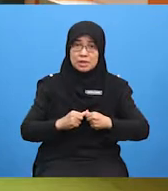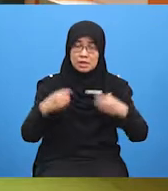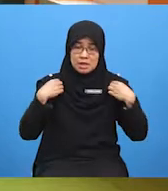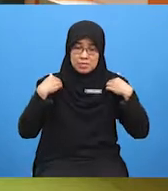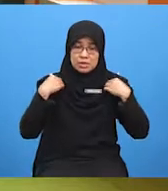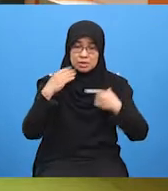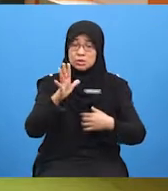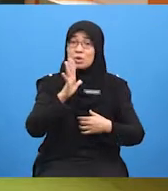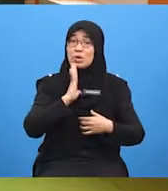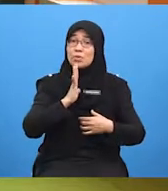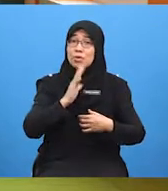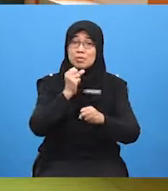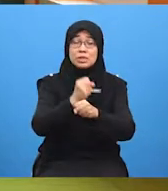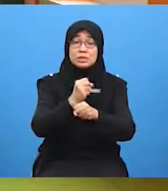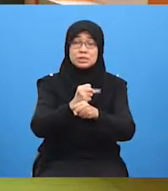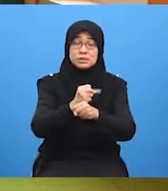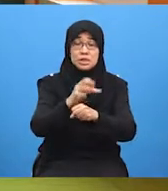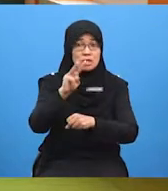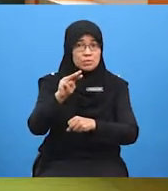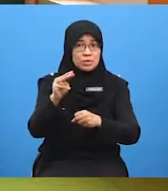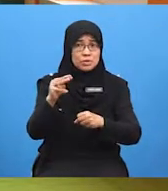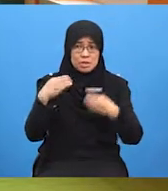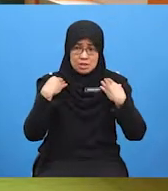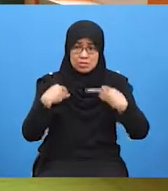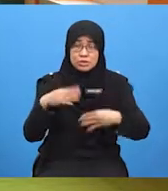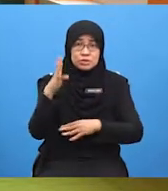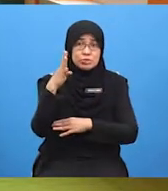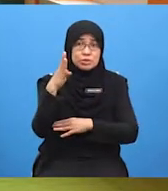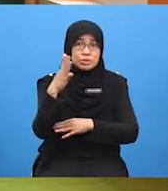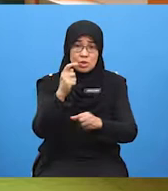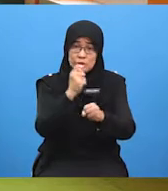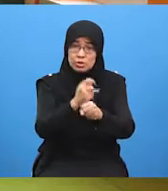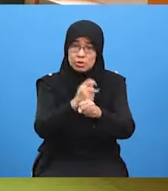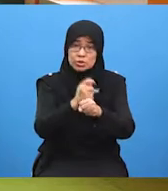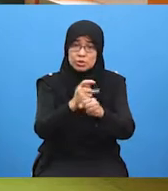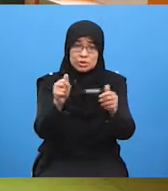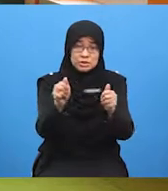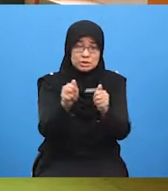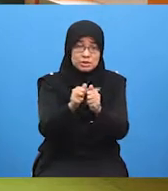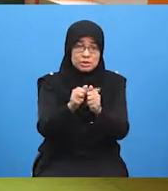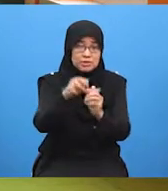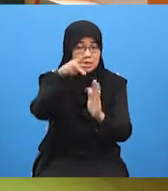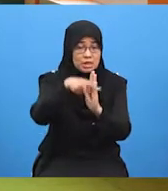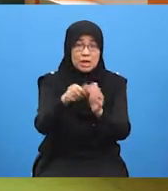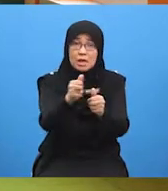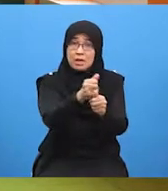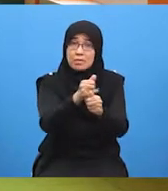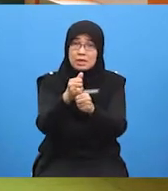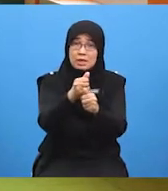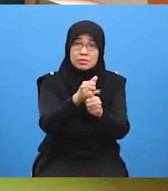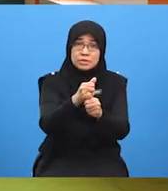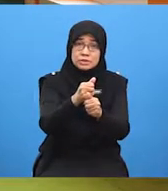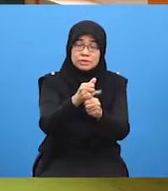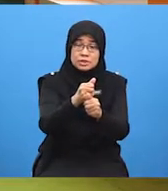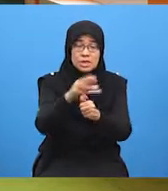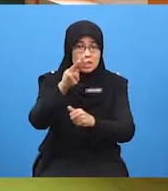kerja. Murid berbaju biru melambangkan tugasnya sebagai pengawas sekolah. Manakala,